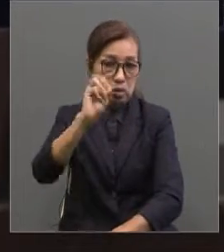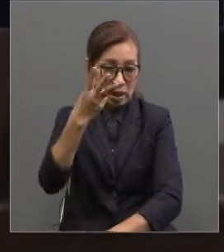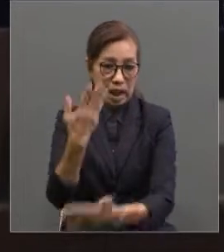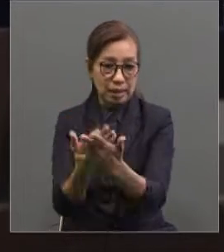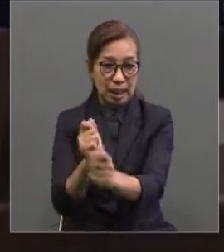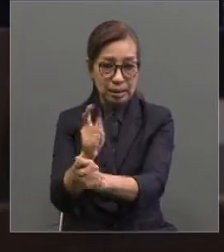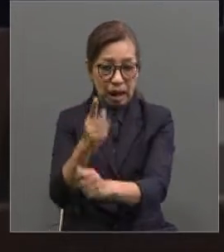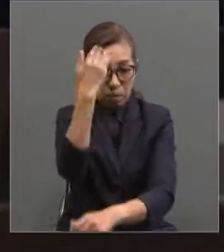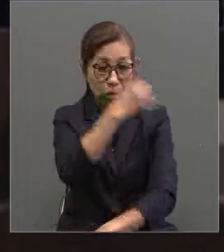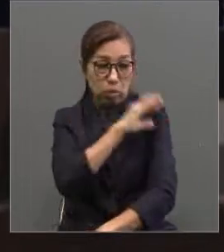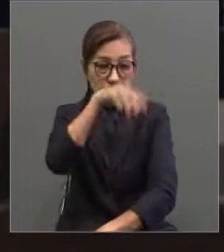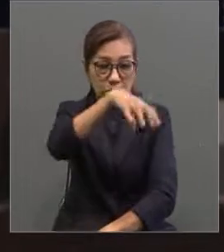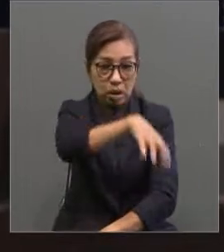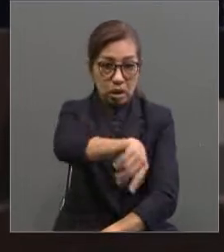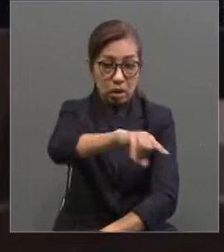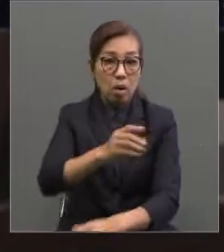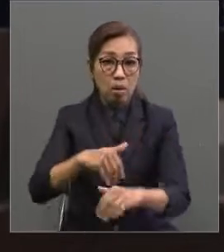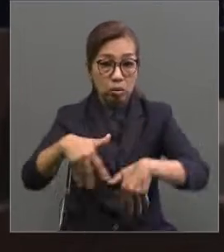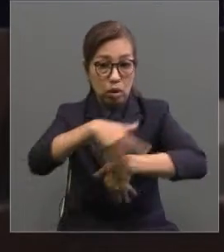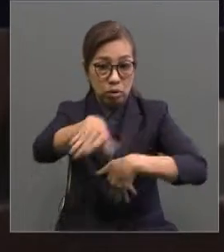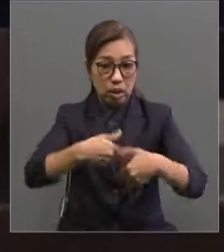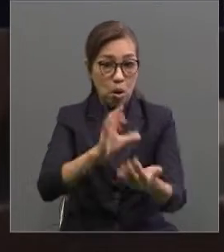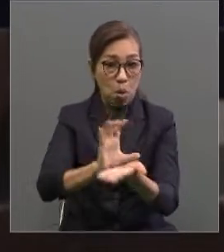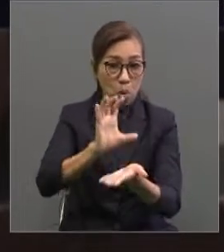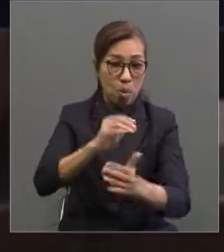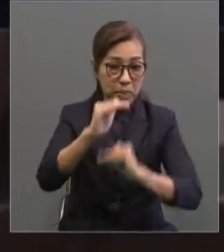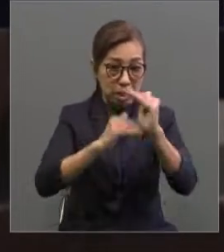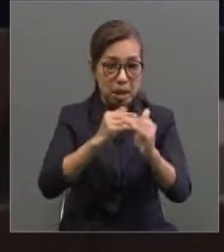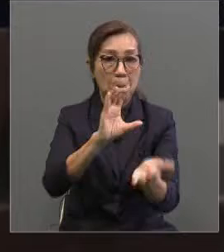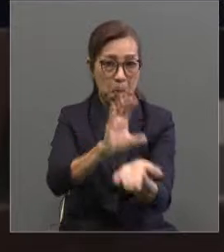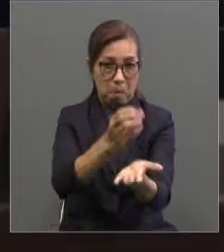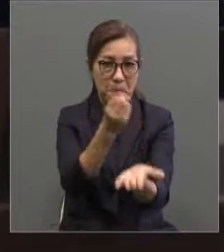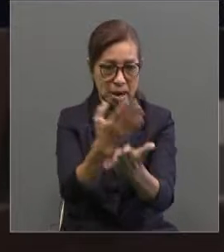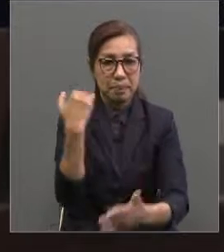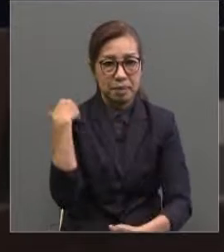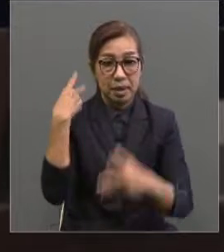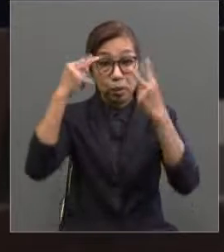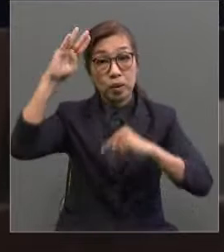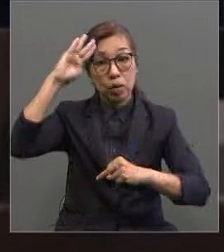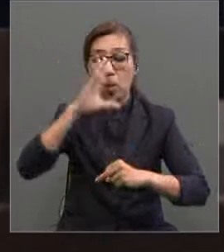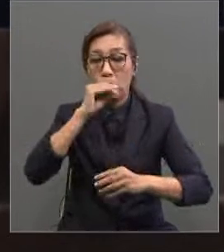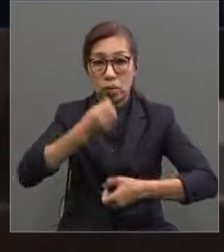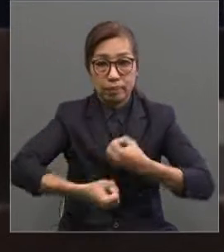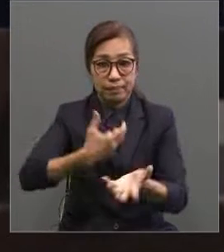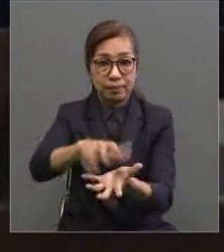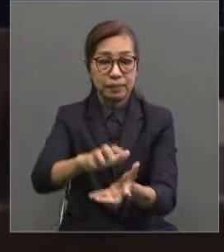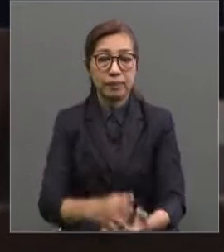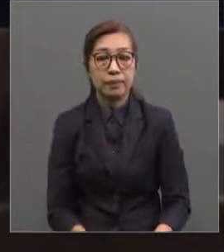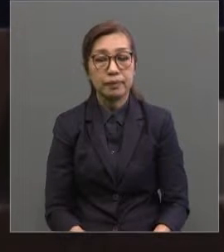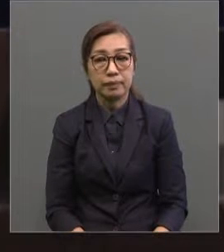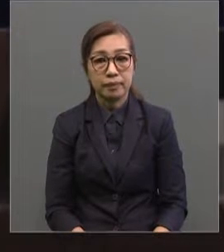าลเนี่ยเขาใช้งบในการพัฒนาท้องถิ่นเนี่ยค่อนข้างเยอะนั่นเองค่ะเอาไปฟังเสียงท่านนายกกันค่ะ ท่